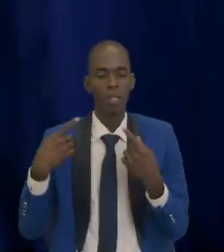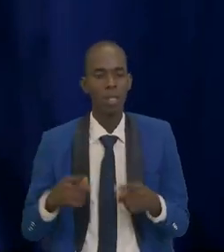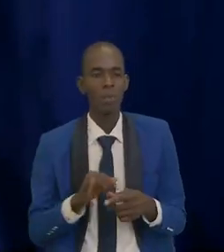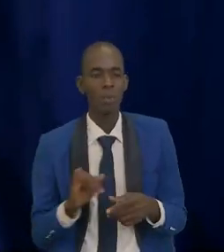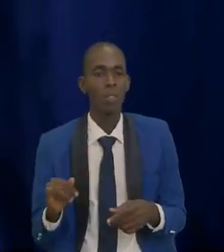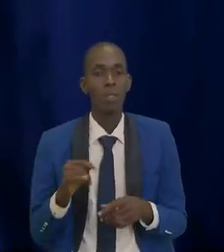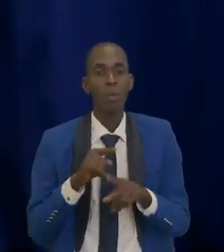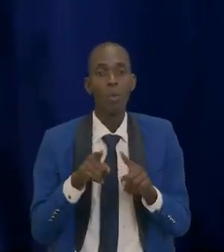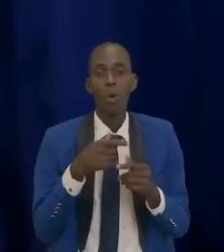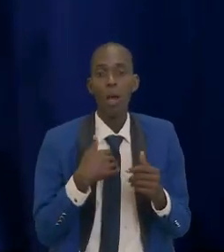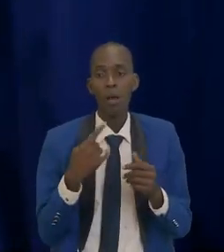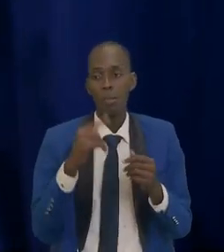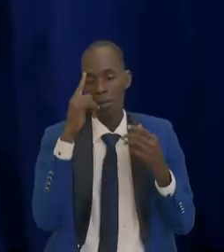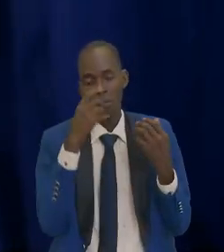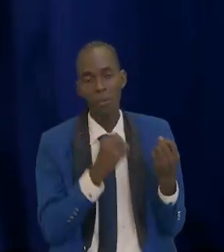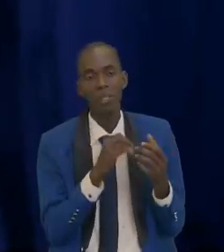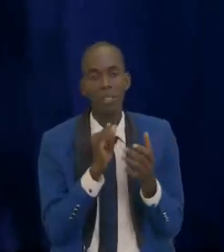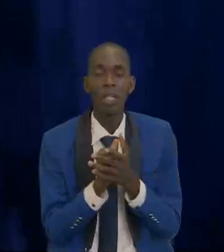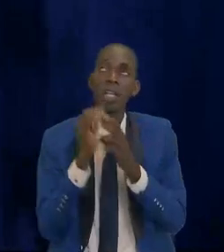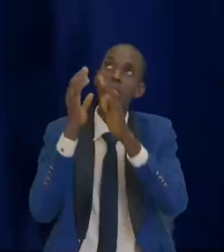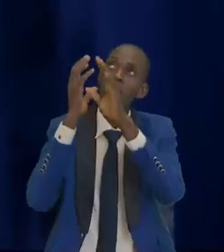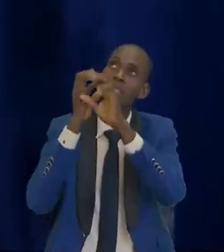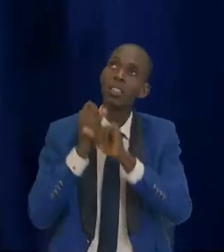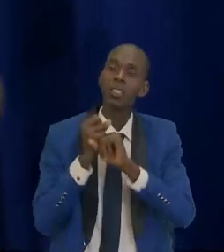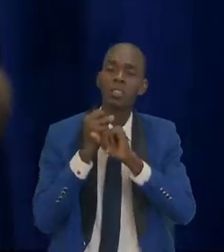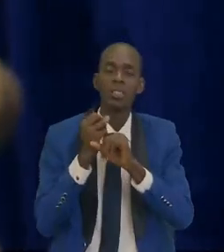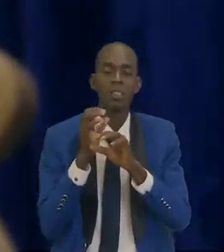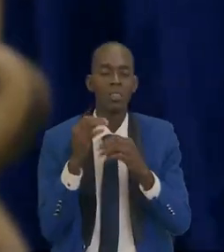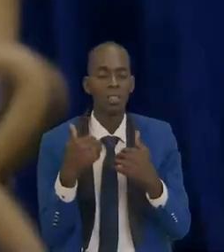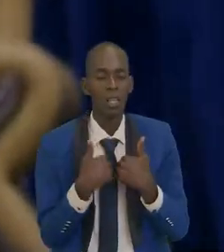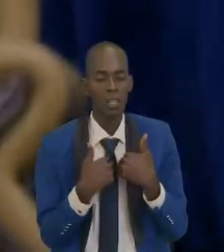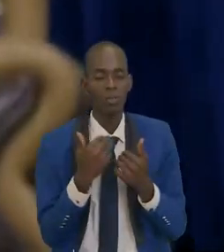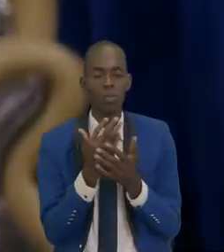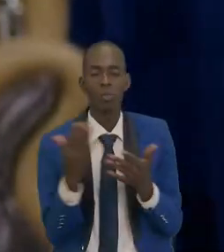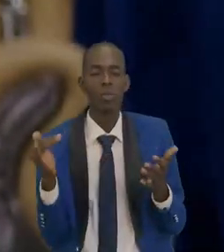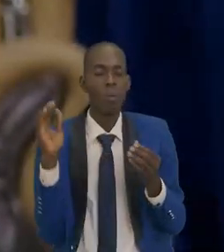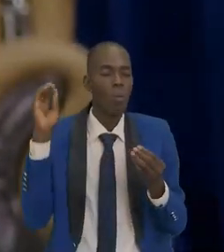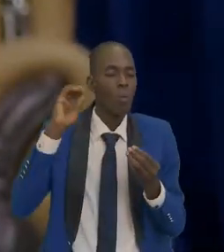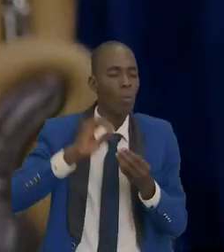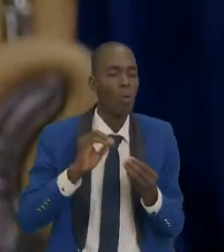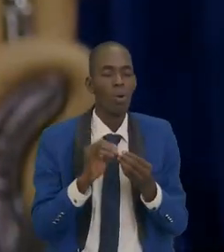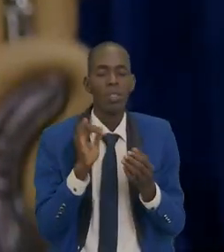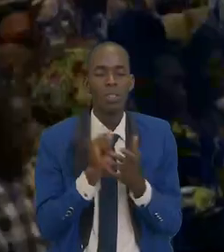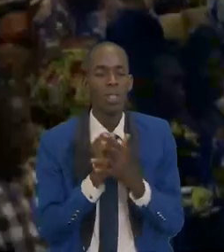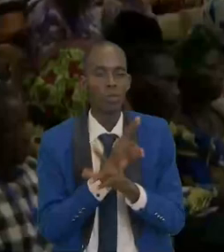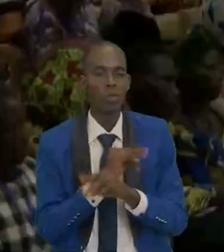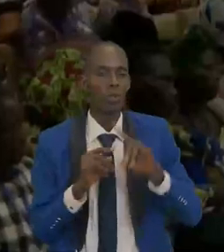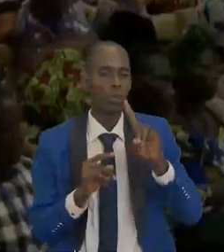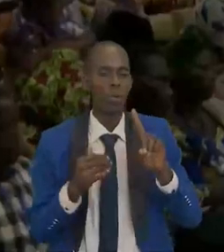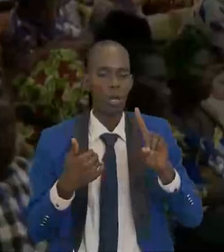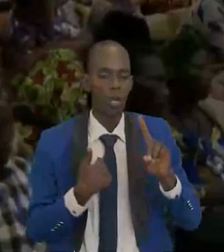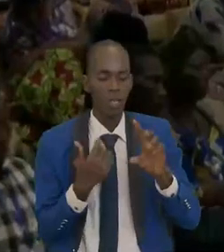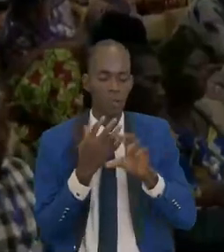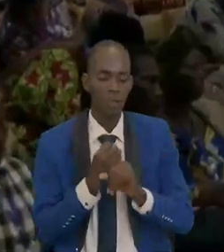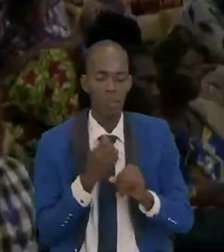la foi qui obtient quelque chose d'extraordinaire, que personne d'autre n'a obtenu,